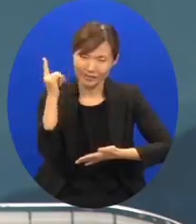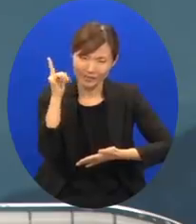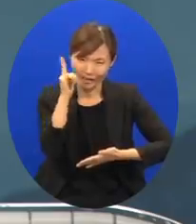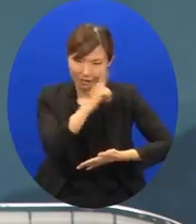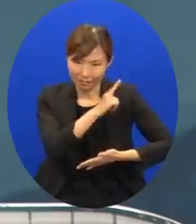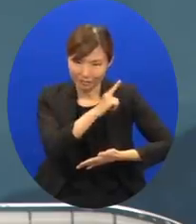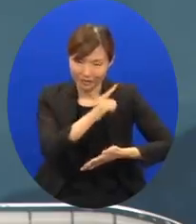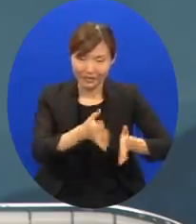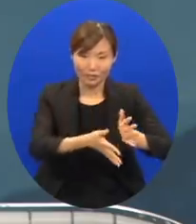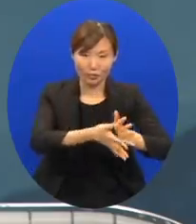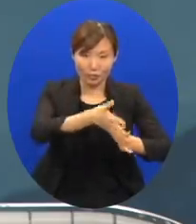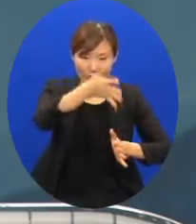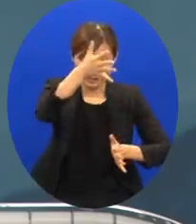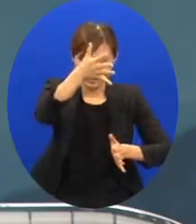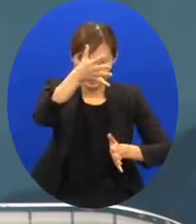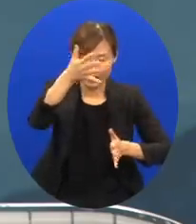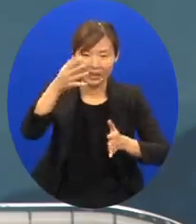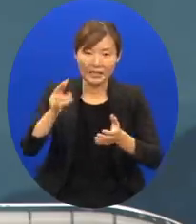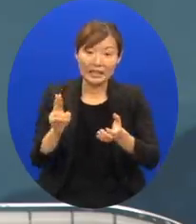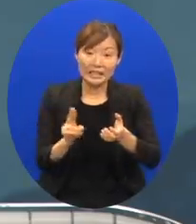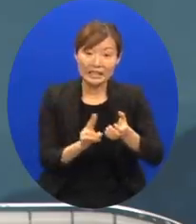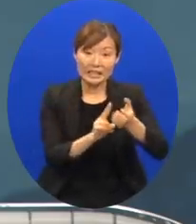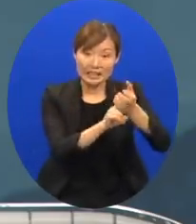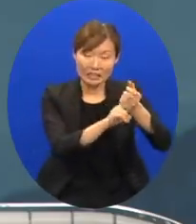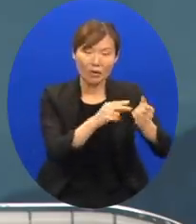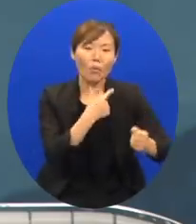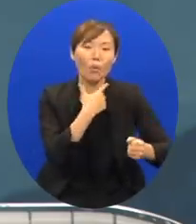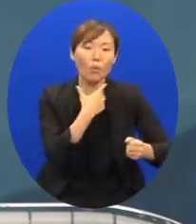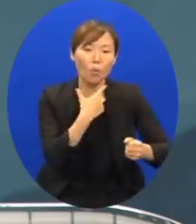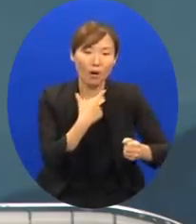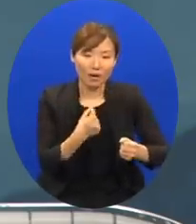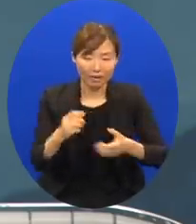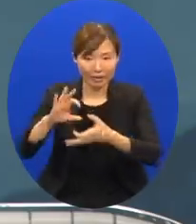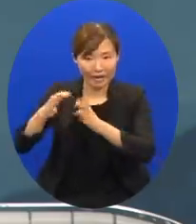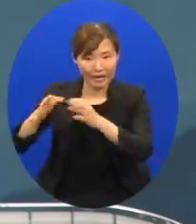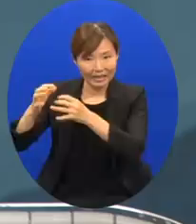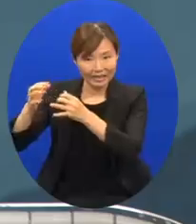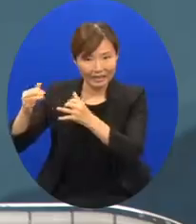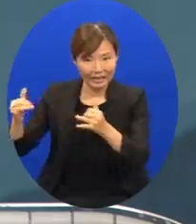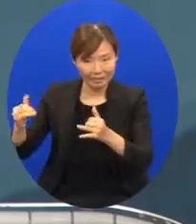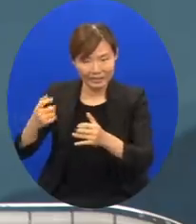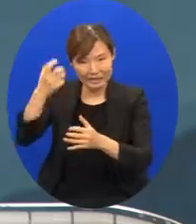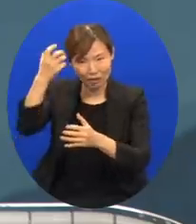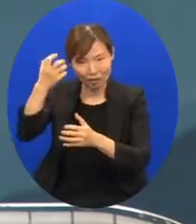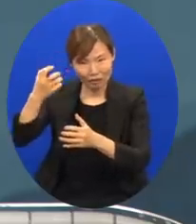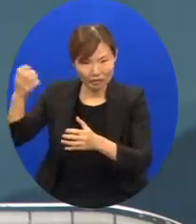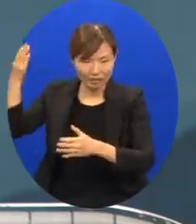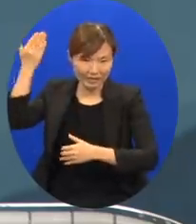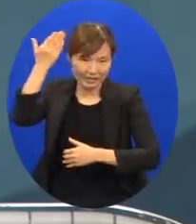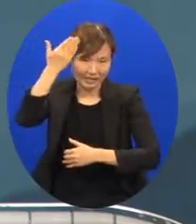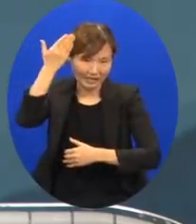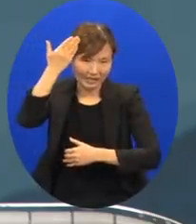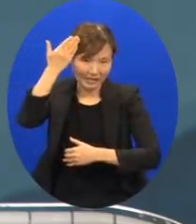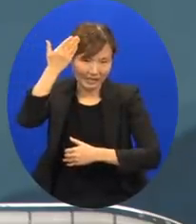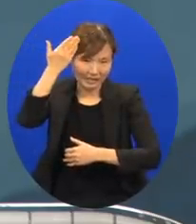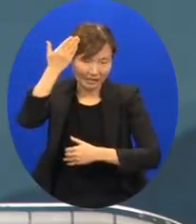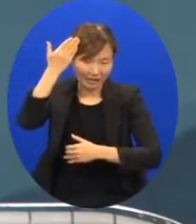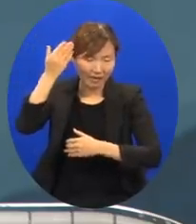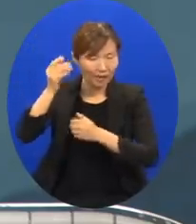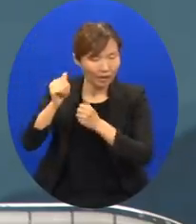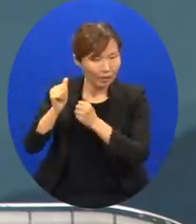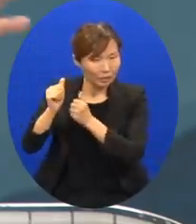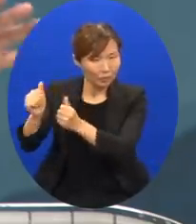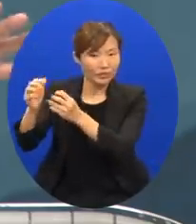기종 만 바라고 헬라 인들은 아주 영적인 신비한 지식만 아 추구하던 그런